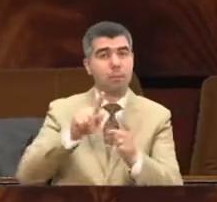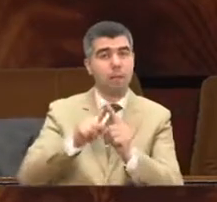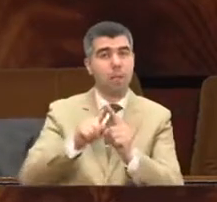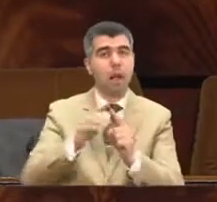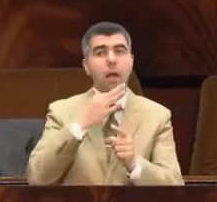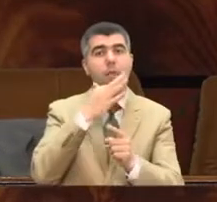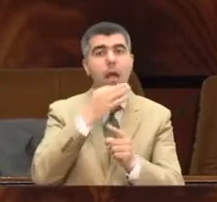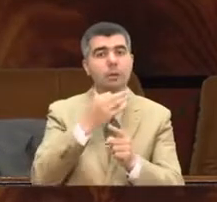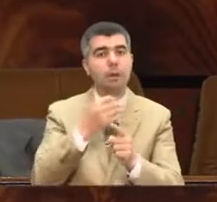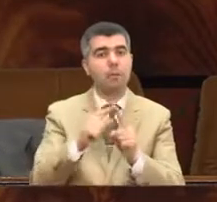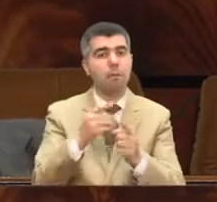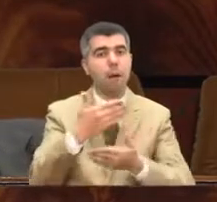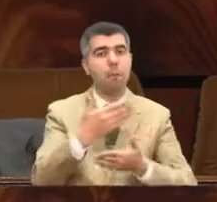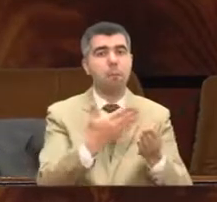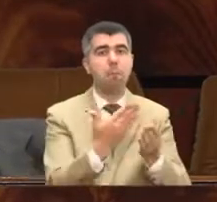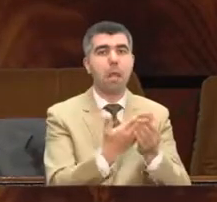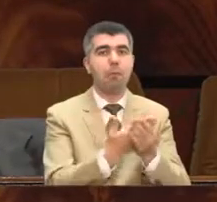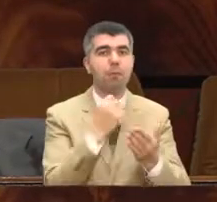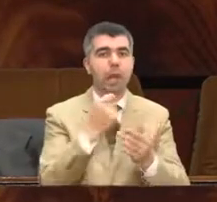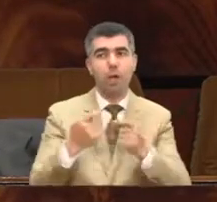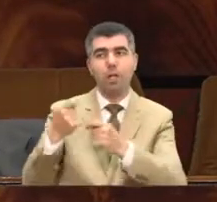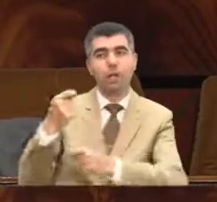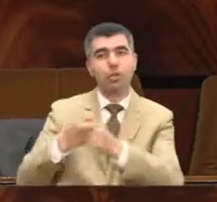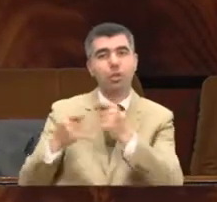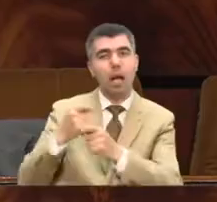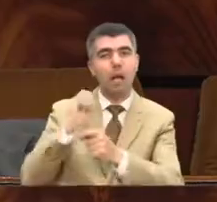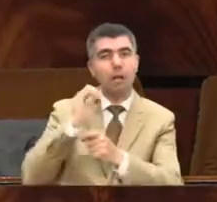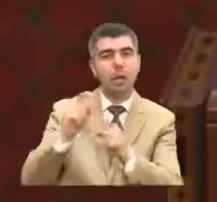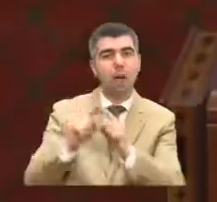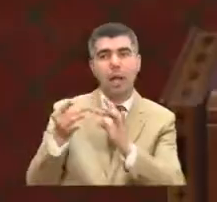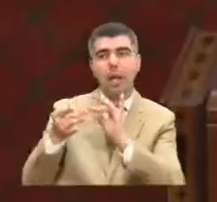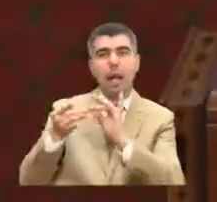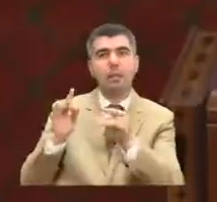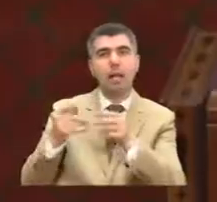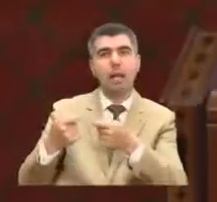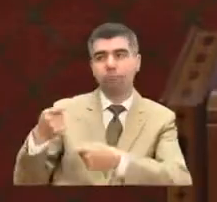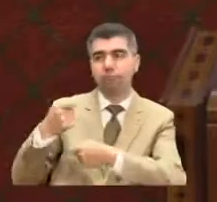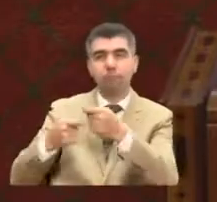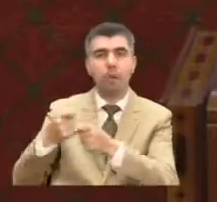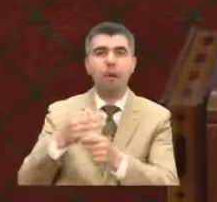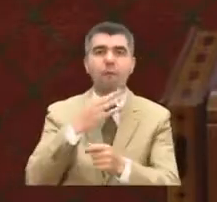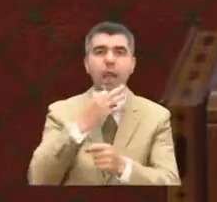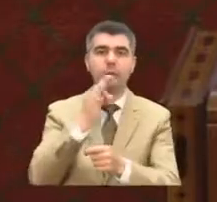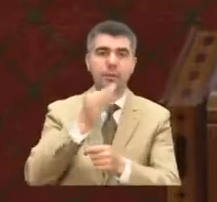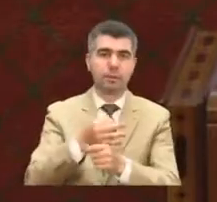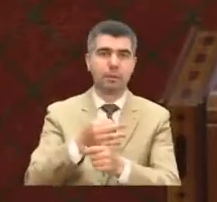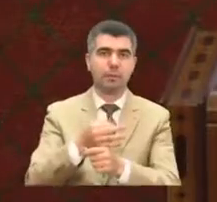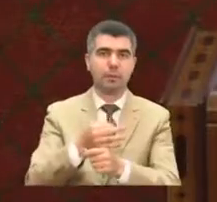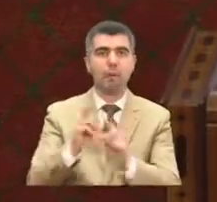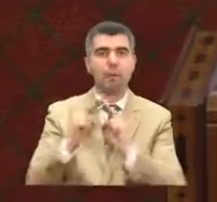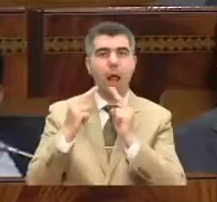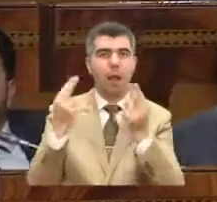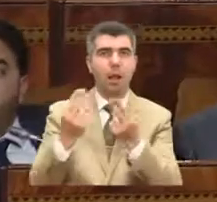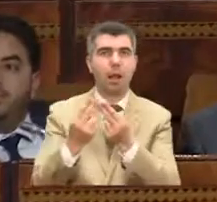التجارة الخارجية وتعميم التبادل الإلكتروني للبيانات. ما هو تقييمكم الأولي